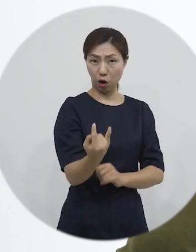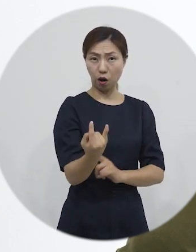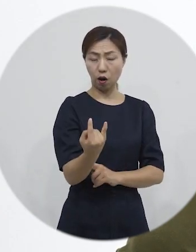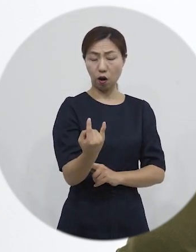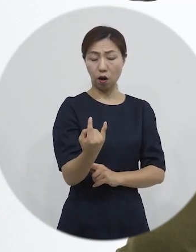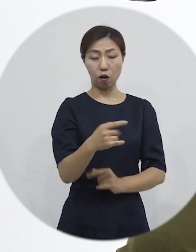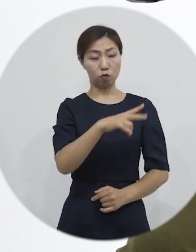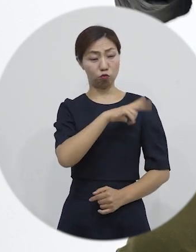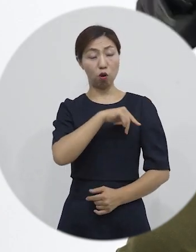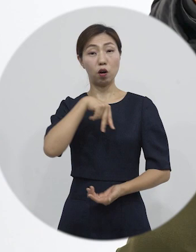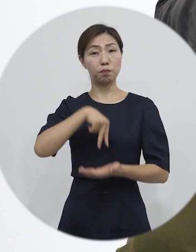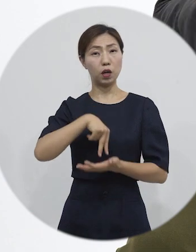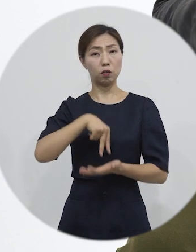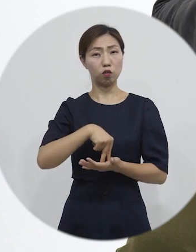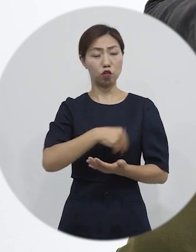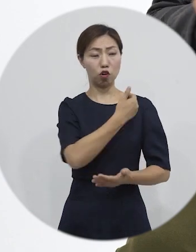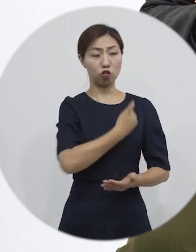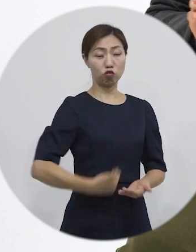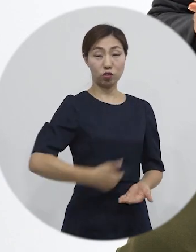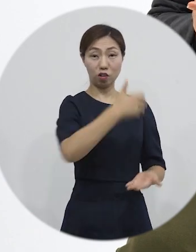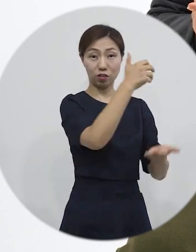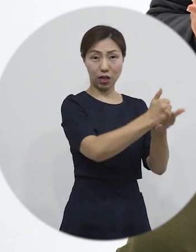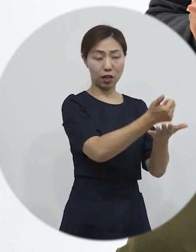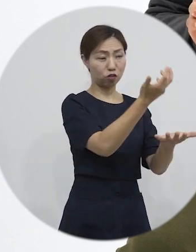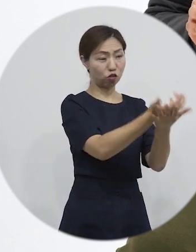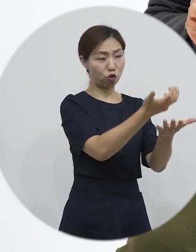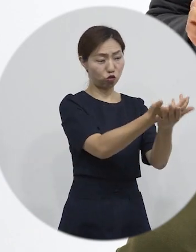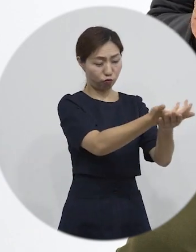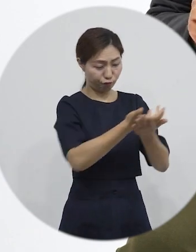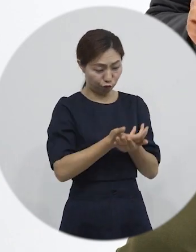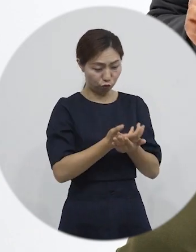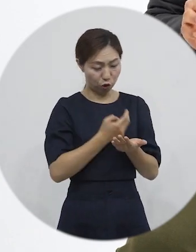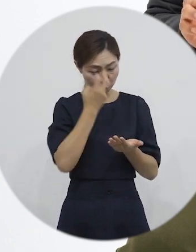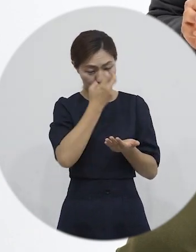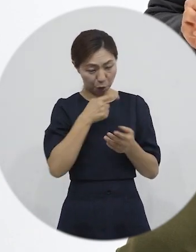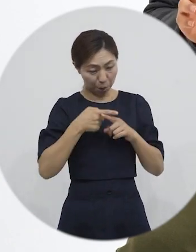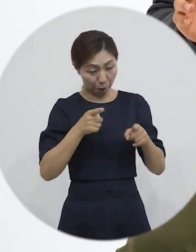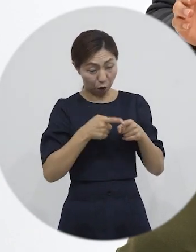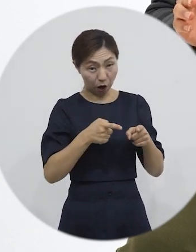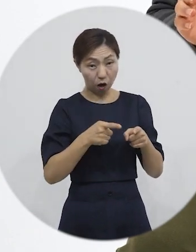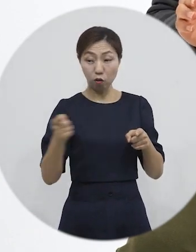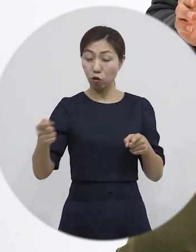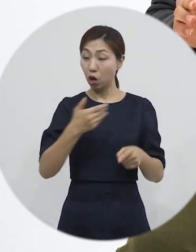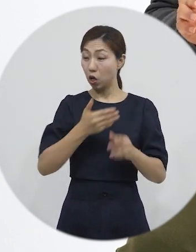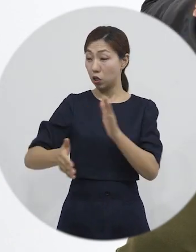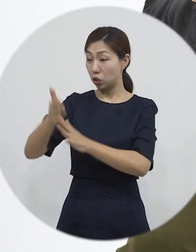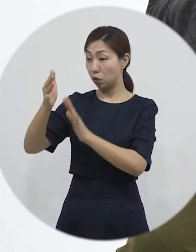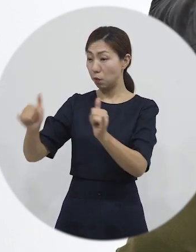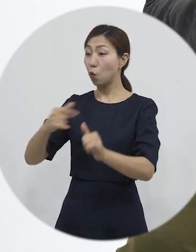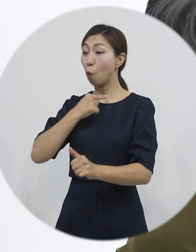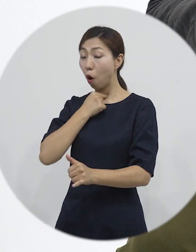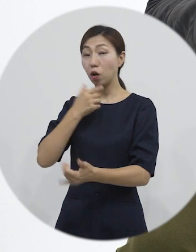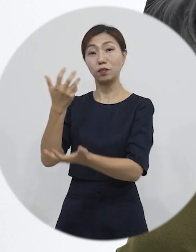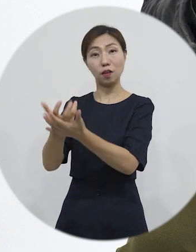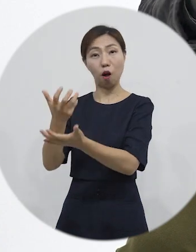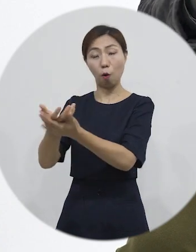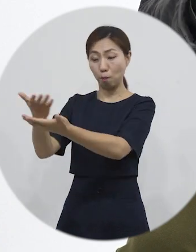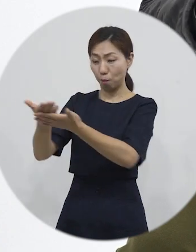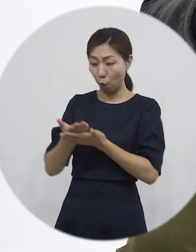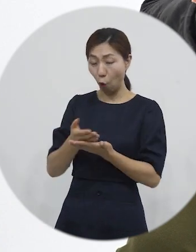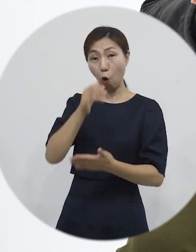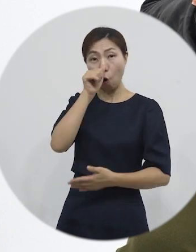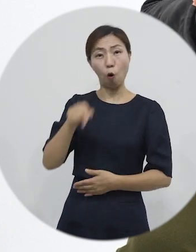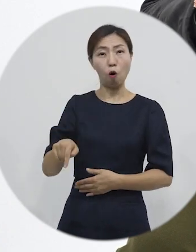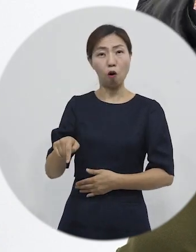구청장이 제출한 예산 편성안을 가지고 심의를 해야 되는데 여러분들이 직접 작성한 의견서가 있어요. 그래서 어떤 사업은 증액이